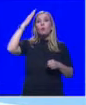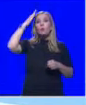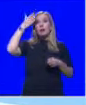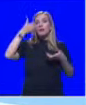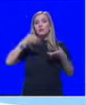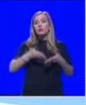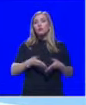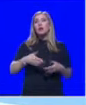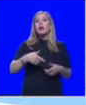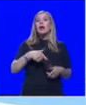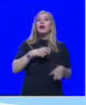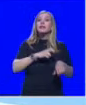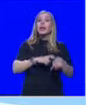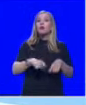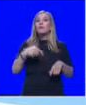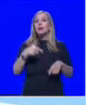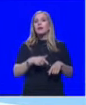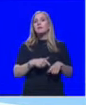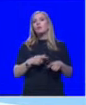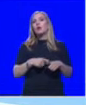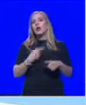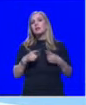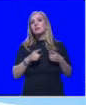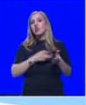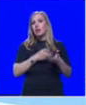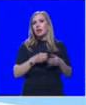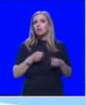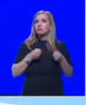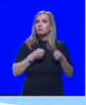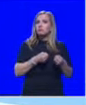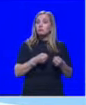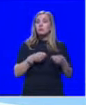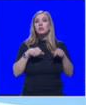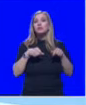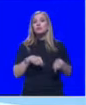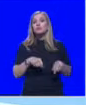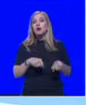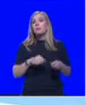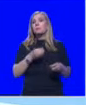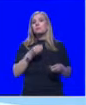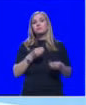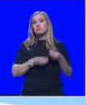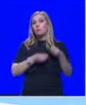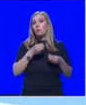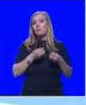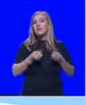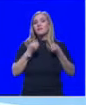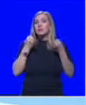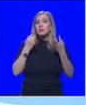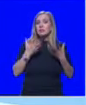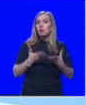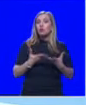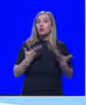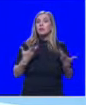по най-различни начини, с най-различни критики, в крайна сметка дискредитира не само възможността изобщо да